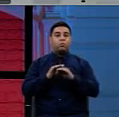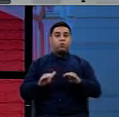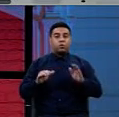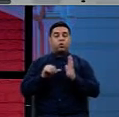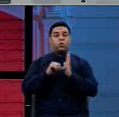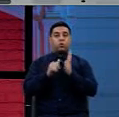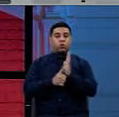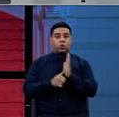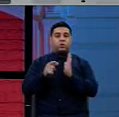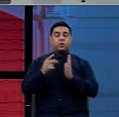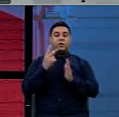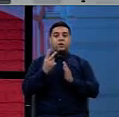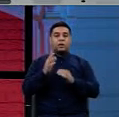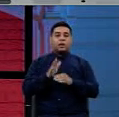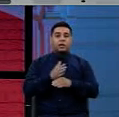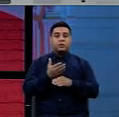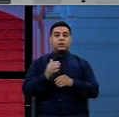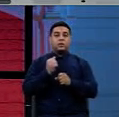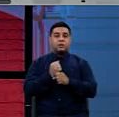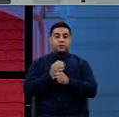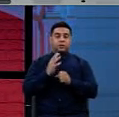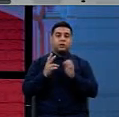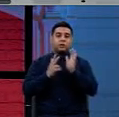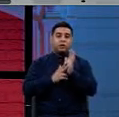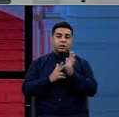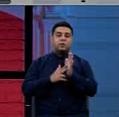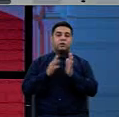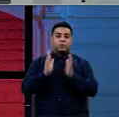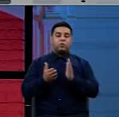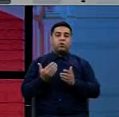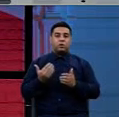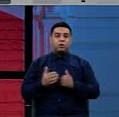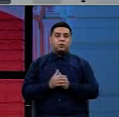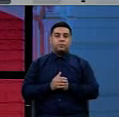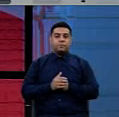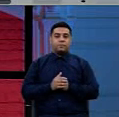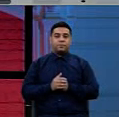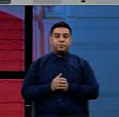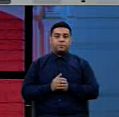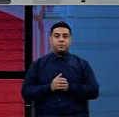bolajonlar? 16 sonini 2 tadan ajratsak, 8 ta sinf bo'lar ekan.